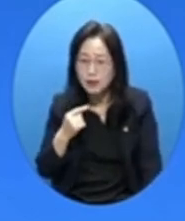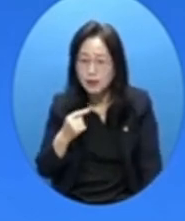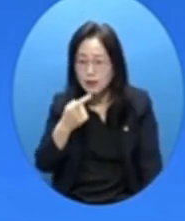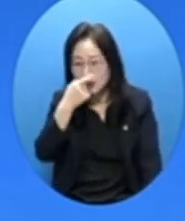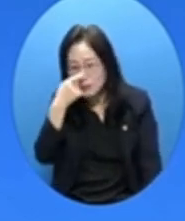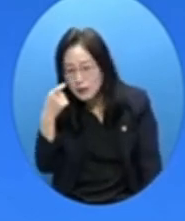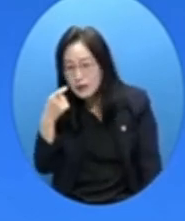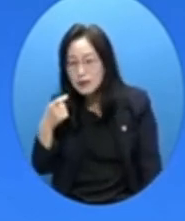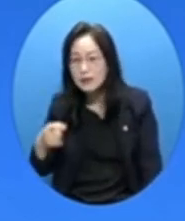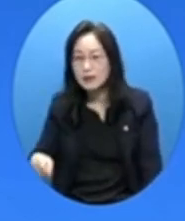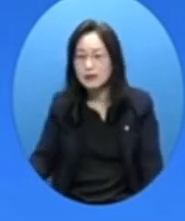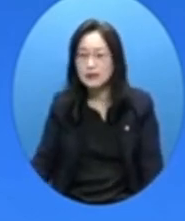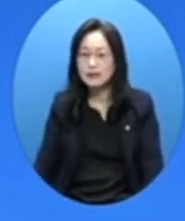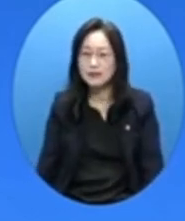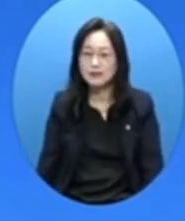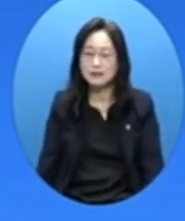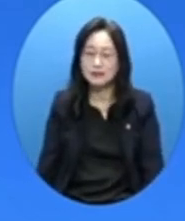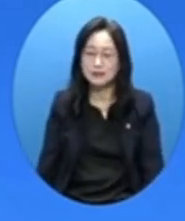현혹해하고